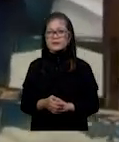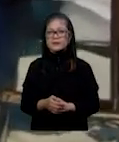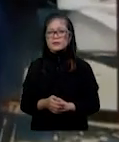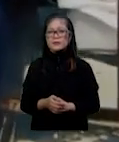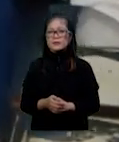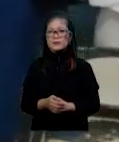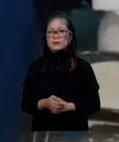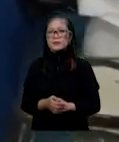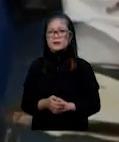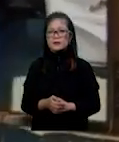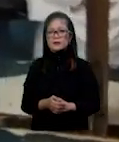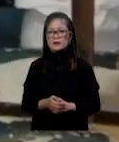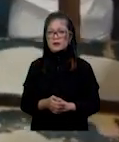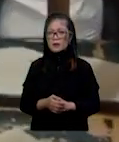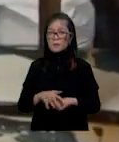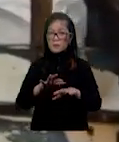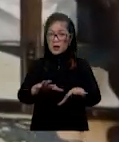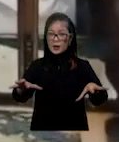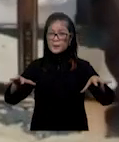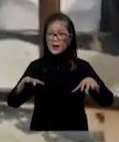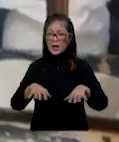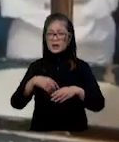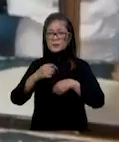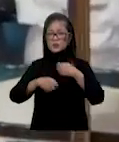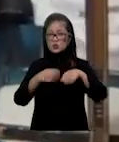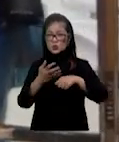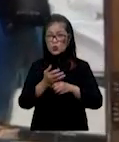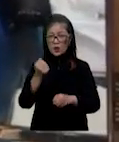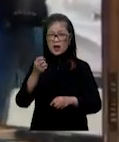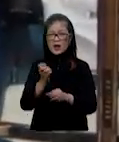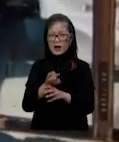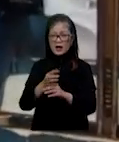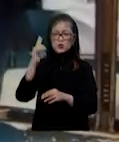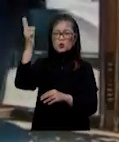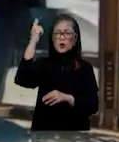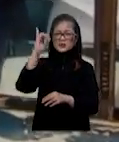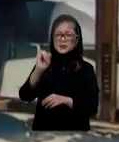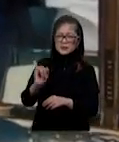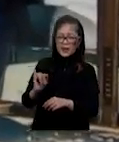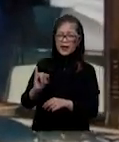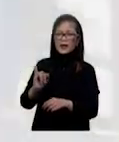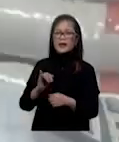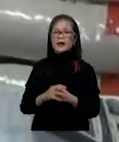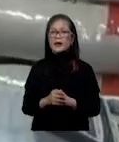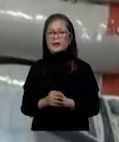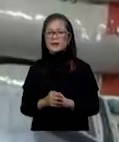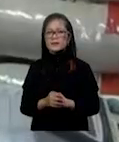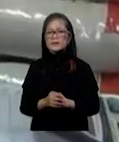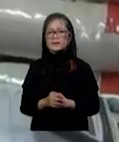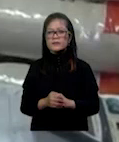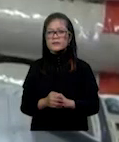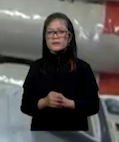berarti banyak yang gagal panen juga gitu? Oh ya, gara-gara cuaca yang tadinya panen banyak makin dikit. Dari